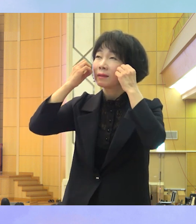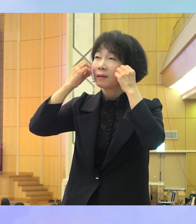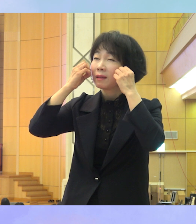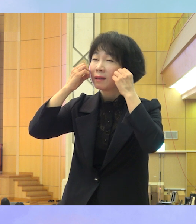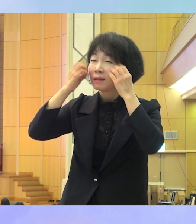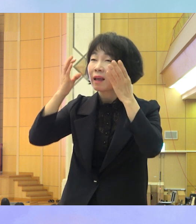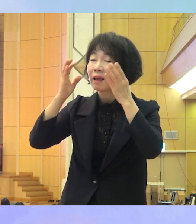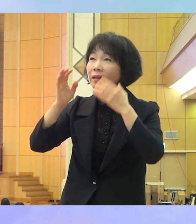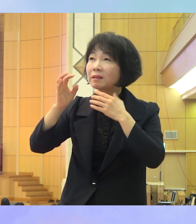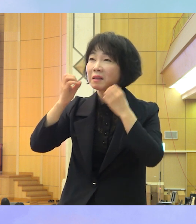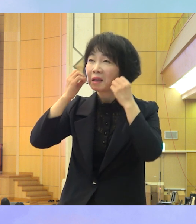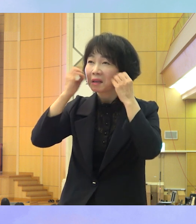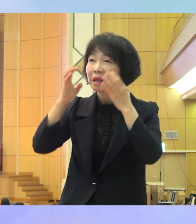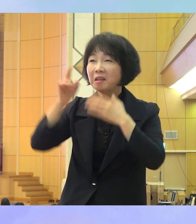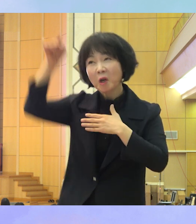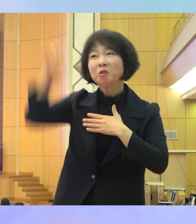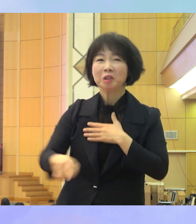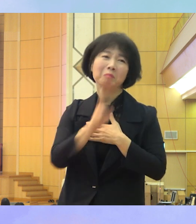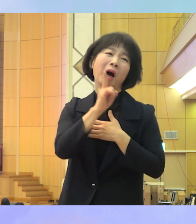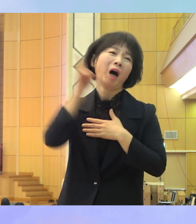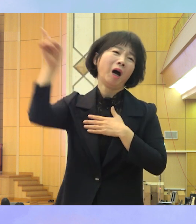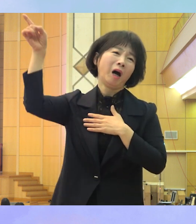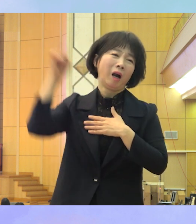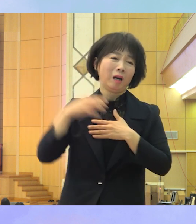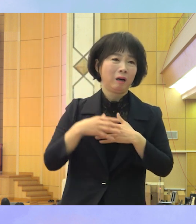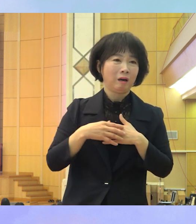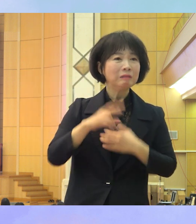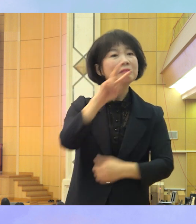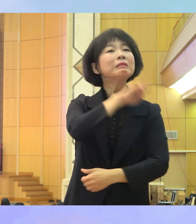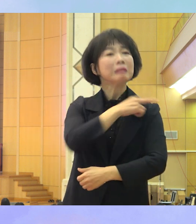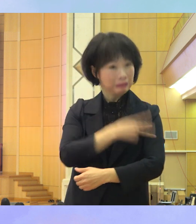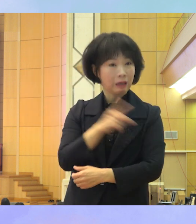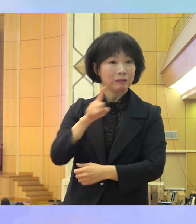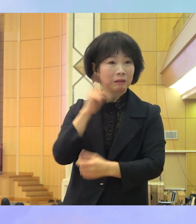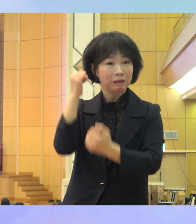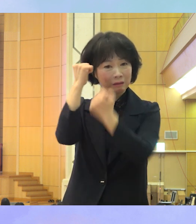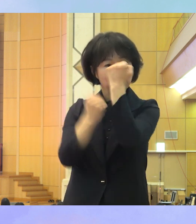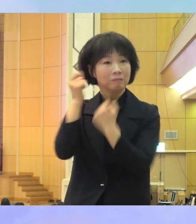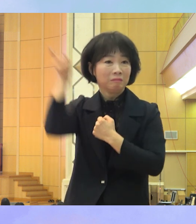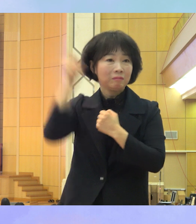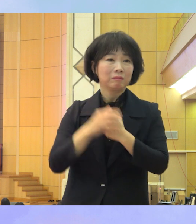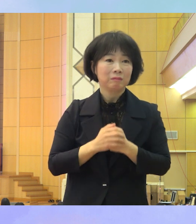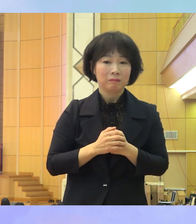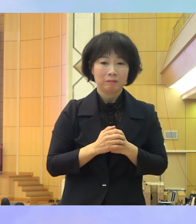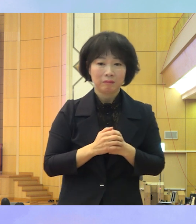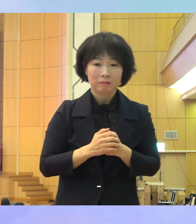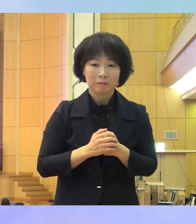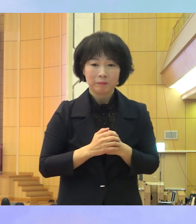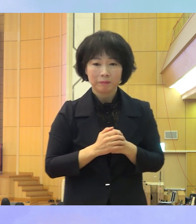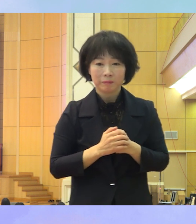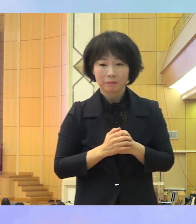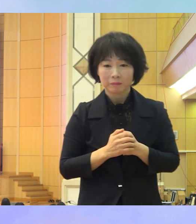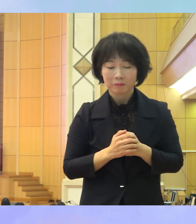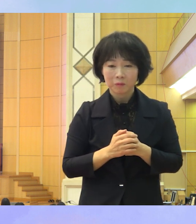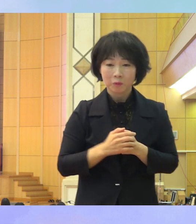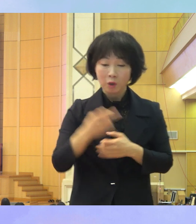새천지란 말이 이제 새신자라 해서 신천지라 그러는 거예요. 새천지, 새천지. 12지파, 12지파는